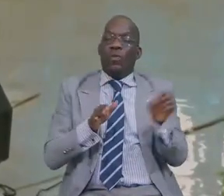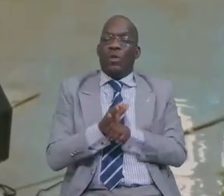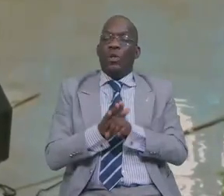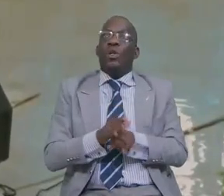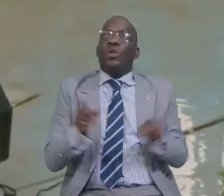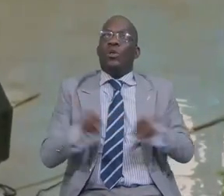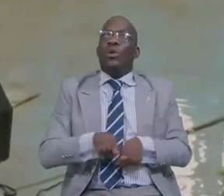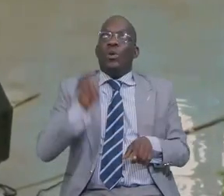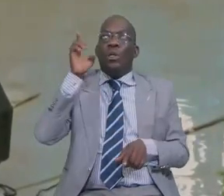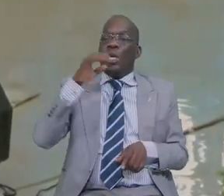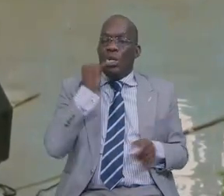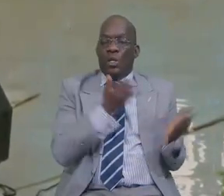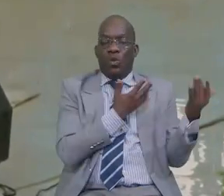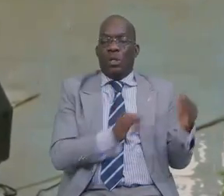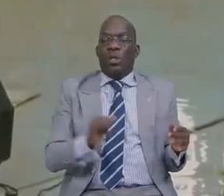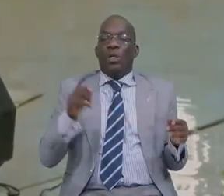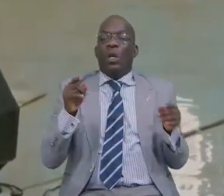encore remplie.